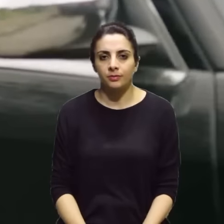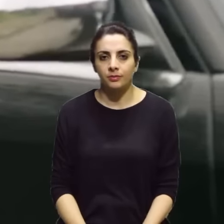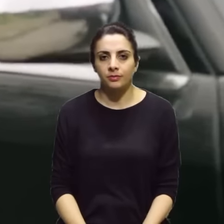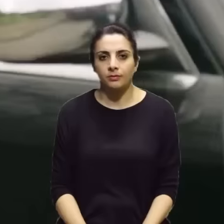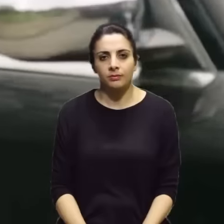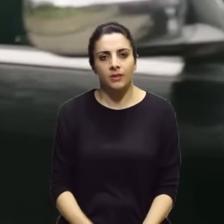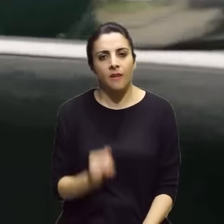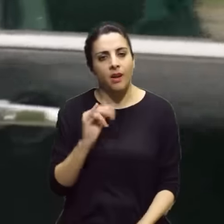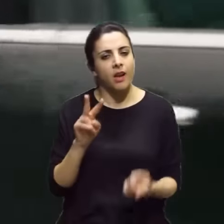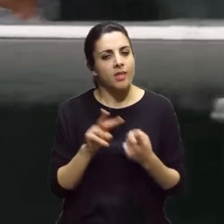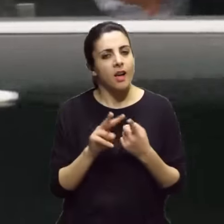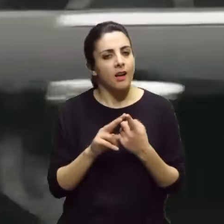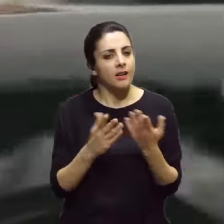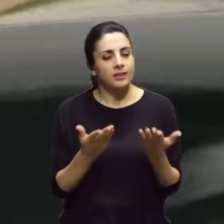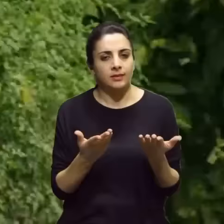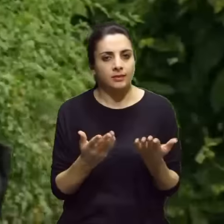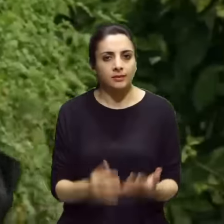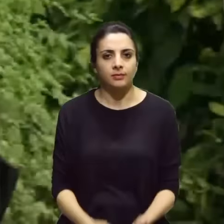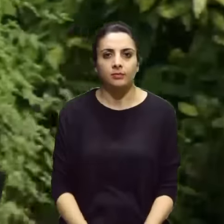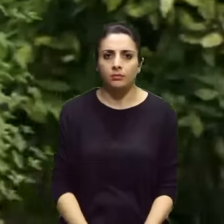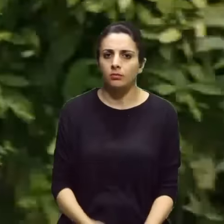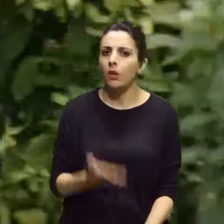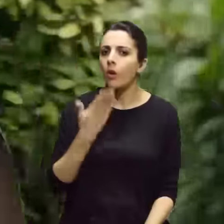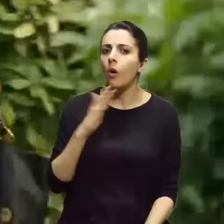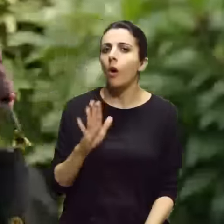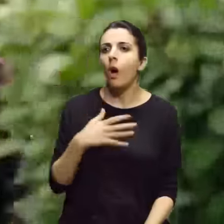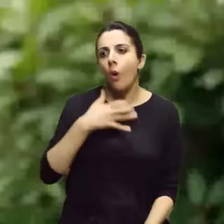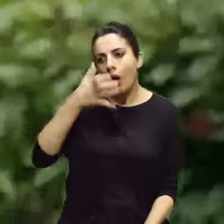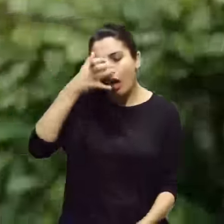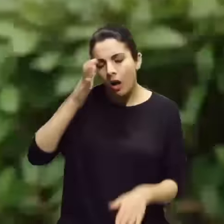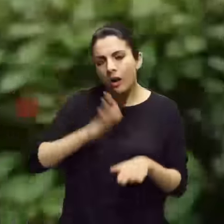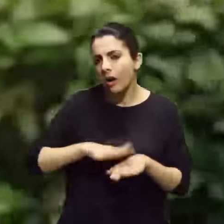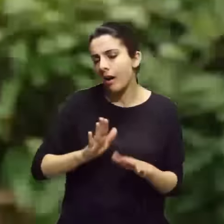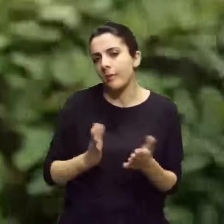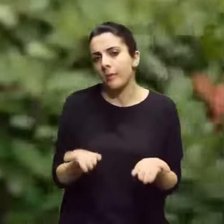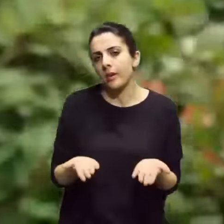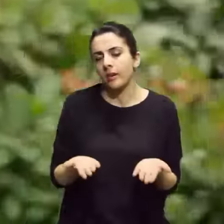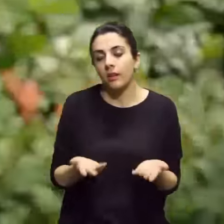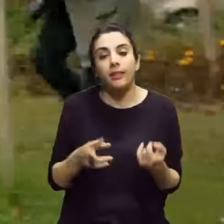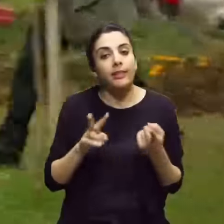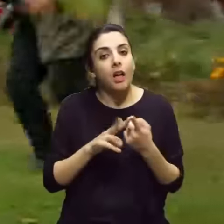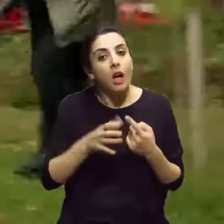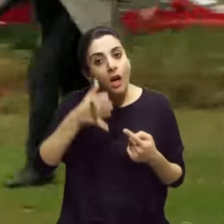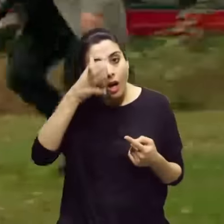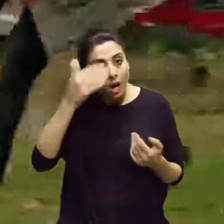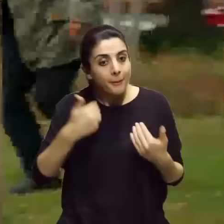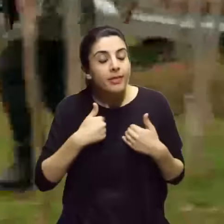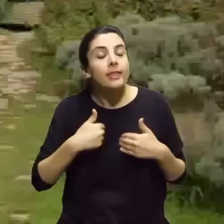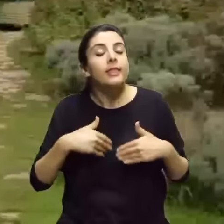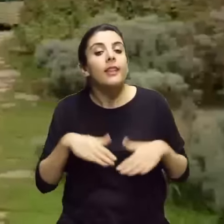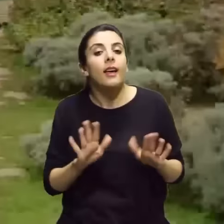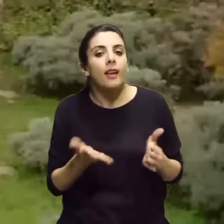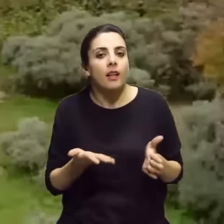gidelim. Ulan Nail seni. Yok artık, biz de bu kadar takıntılı olmayalım Eda Allah aşkına. Nail, takıntılı olan ben değilim